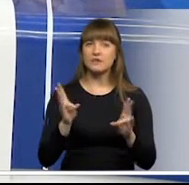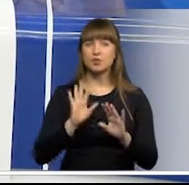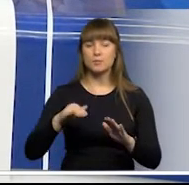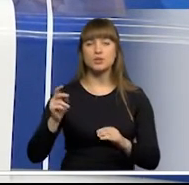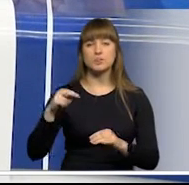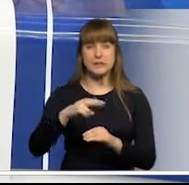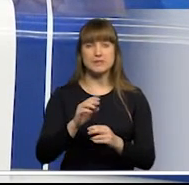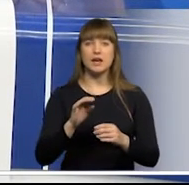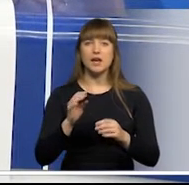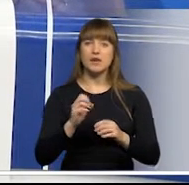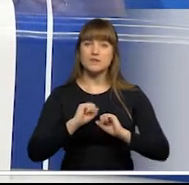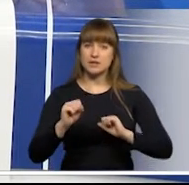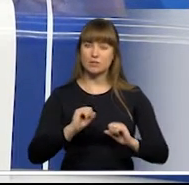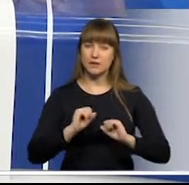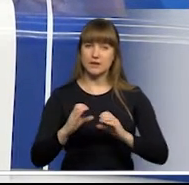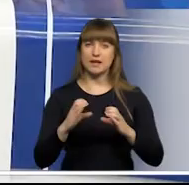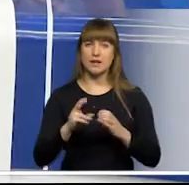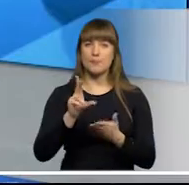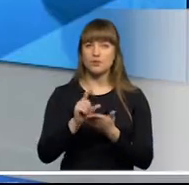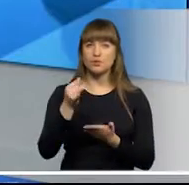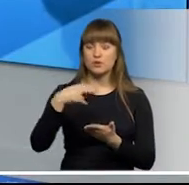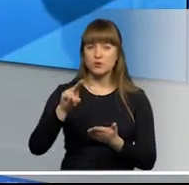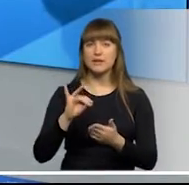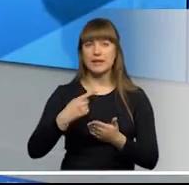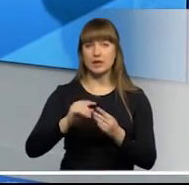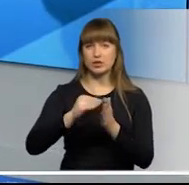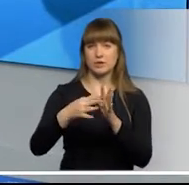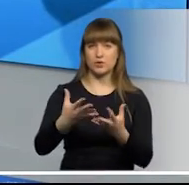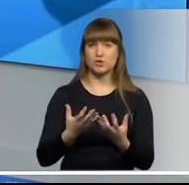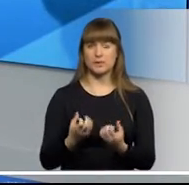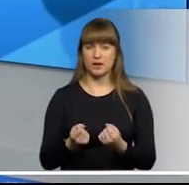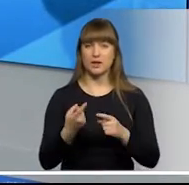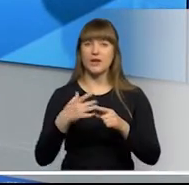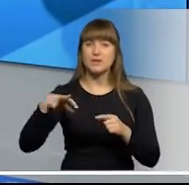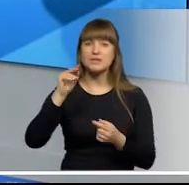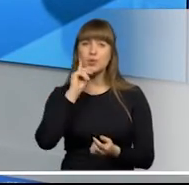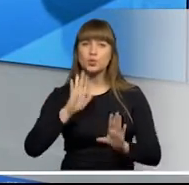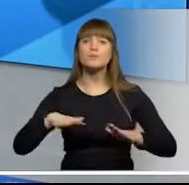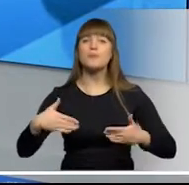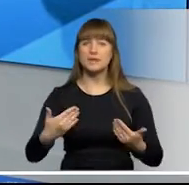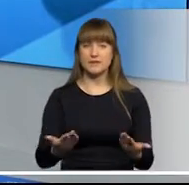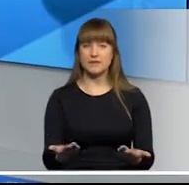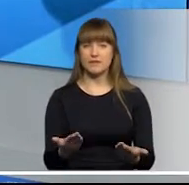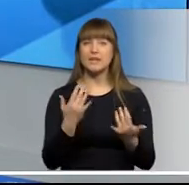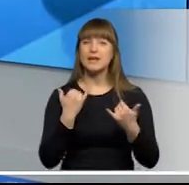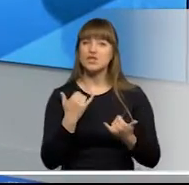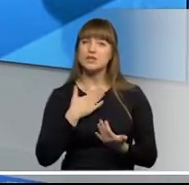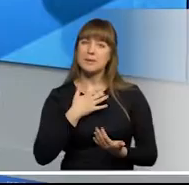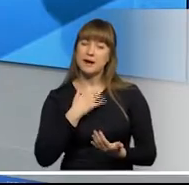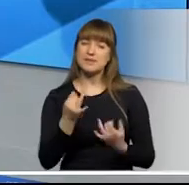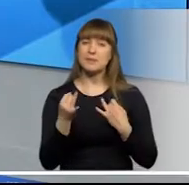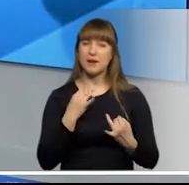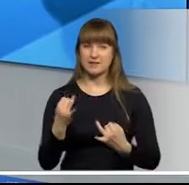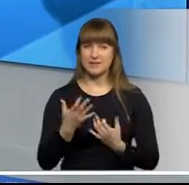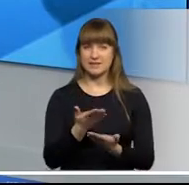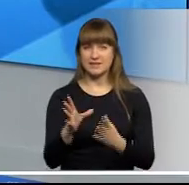есть все удобства предоставлены. Угу. И сейчас я бы хотел с вами поговорить о многофункциональных центрах.